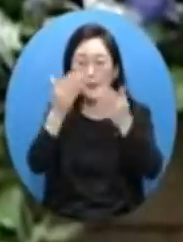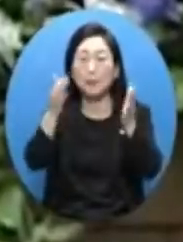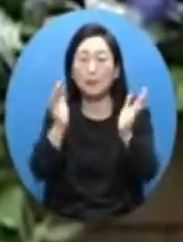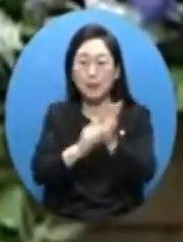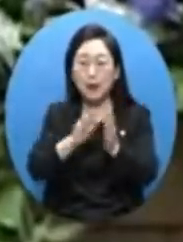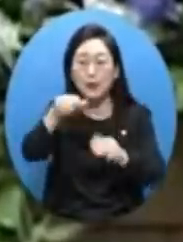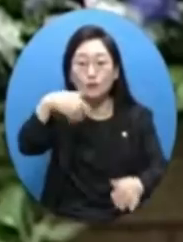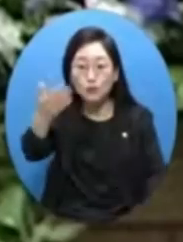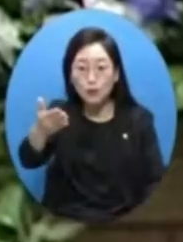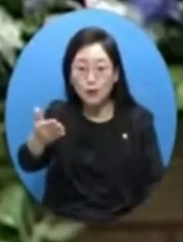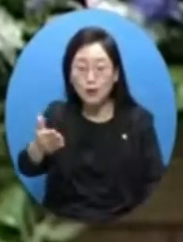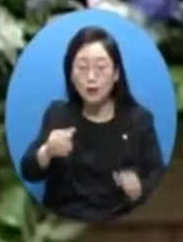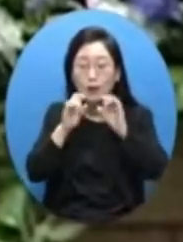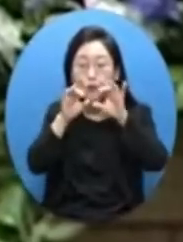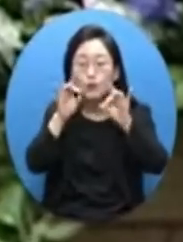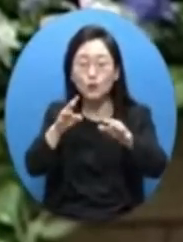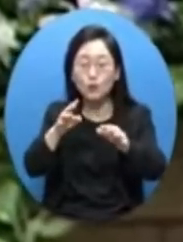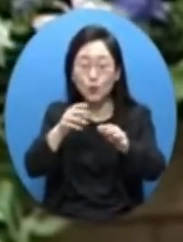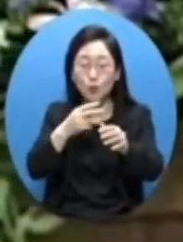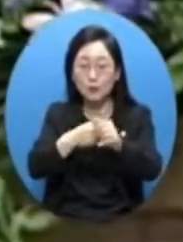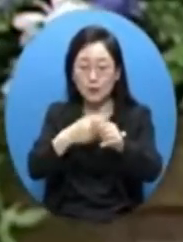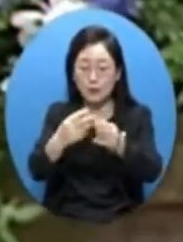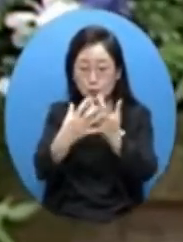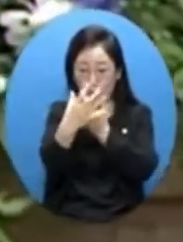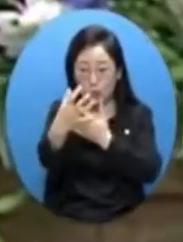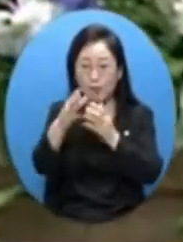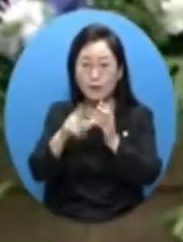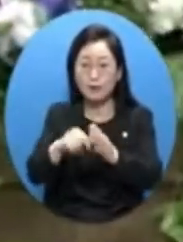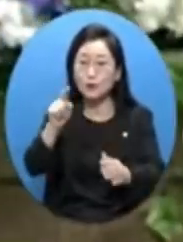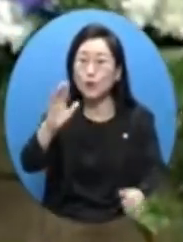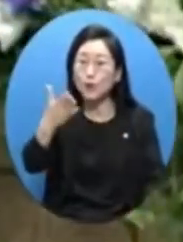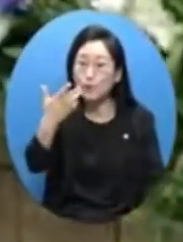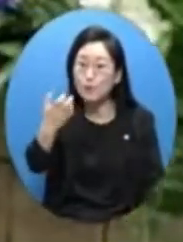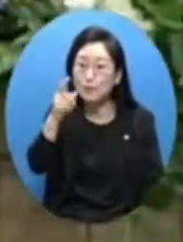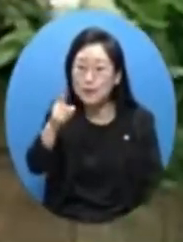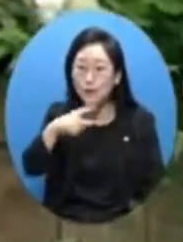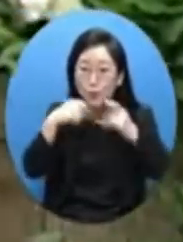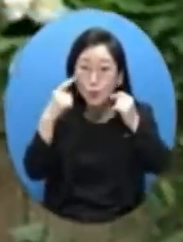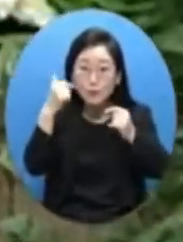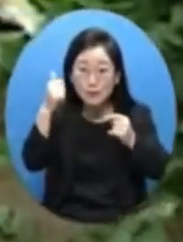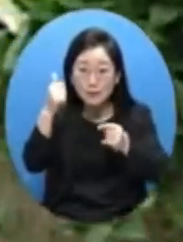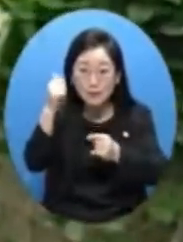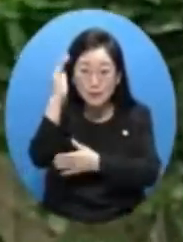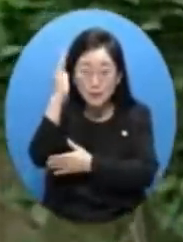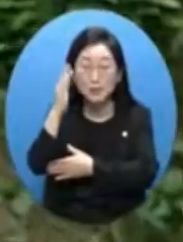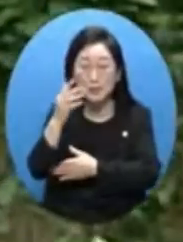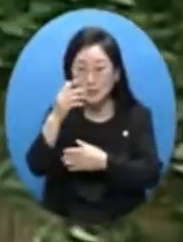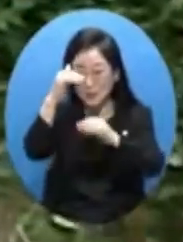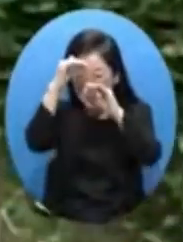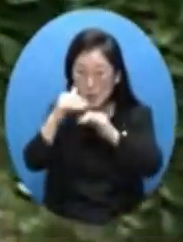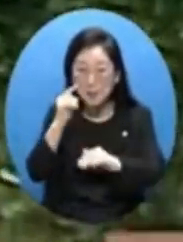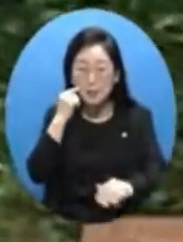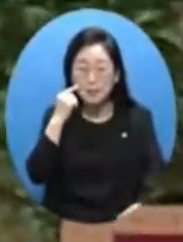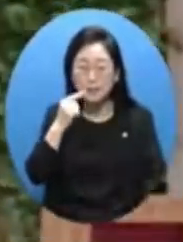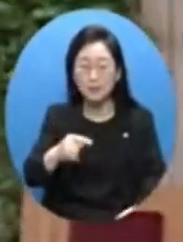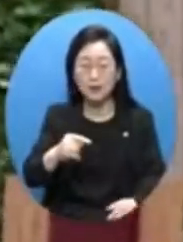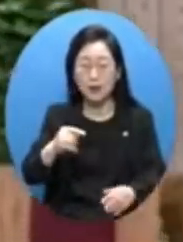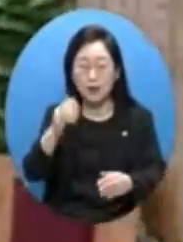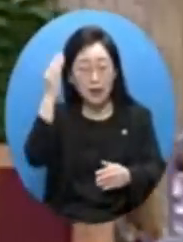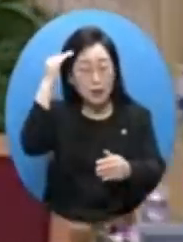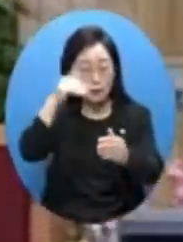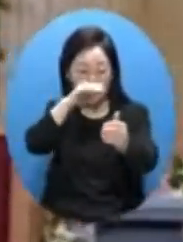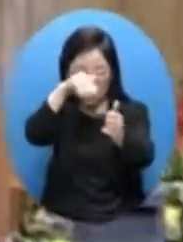다음에 선교대회 때 제때 91년도 목사님 설교하실 때입니다. 저를 부르셔서 한국에 돌아왔더니 저를